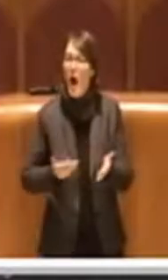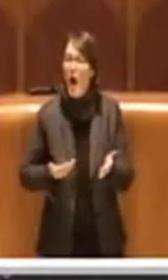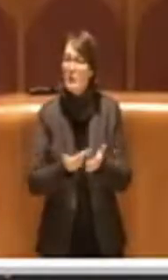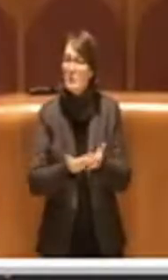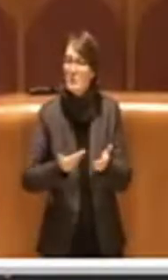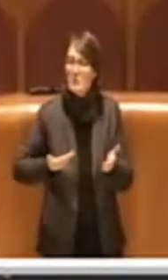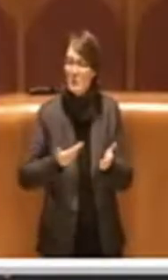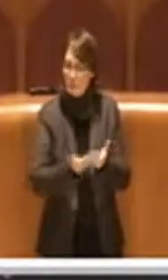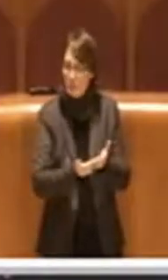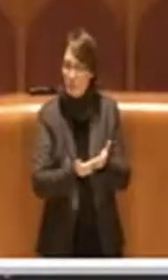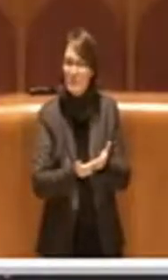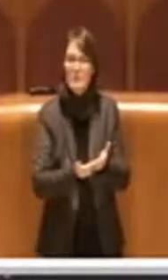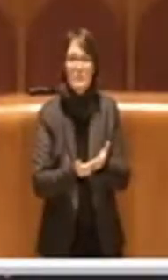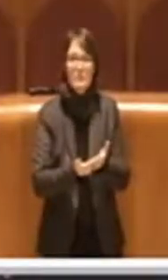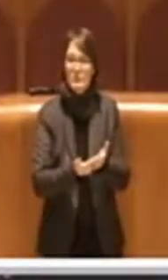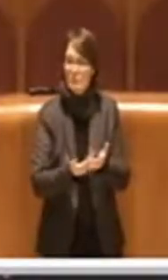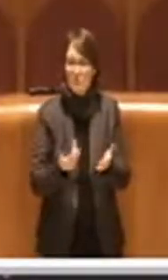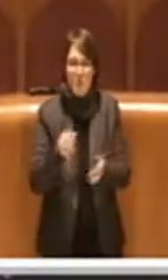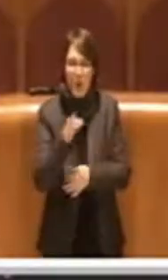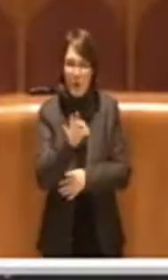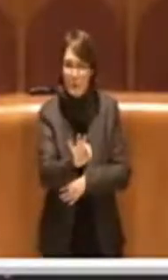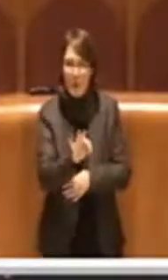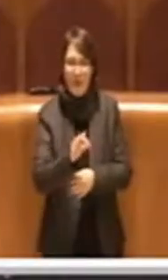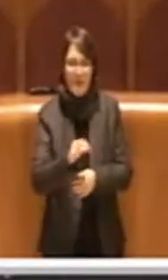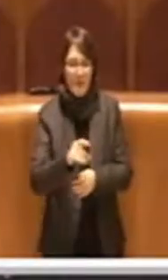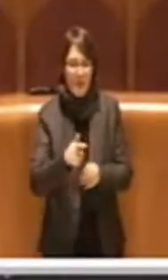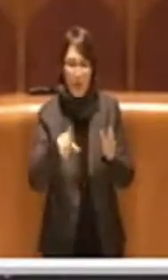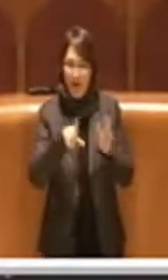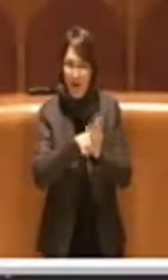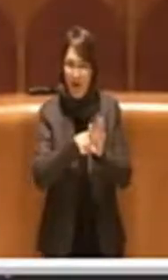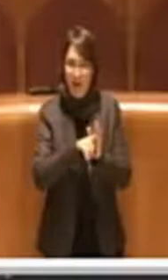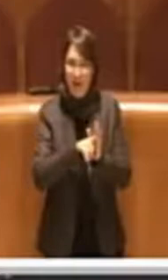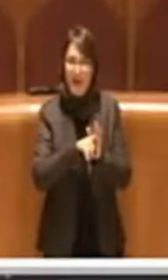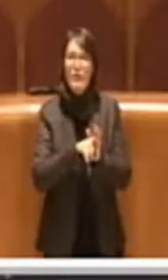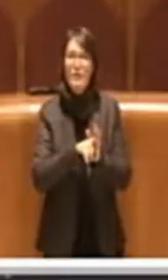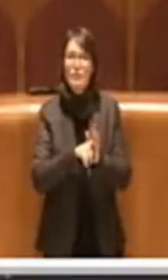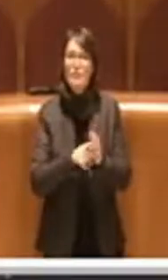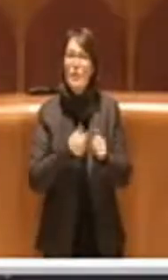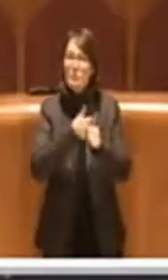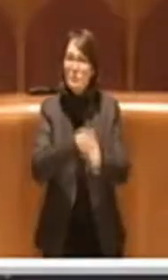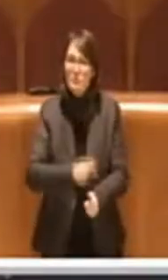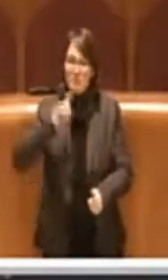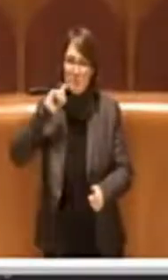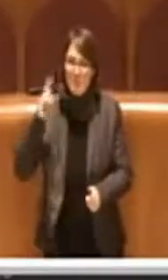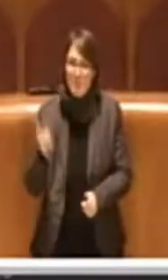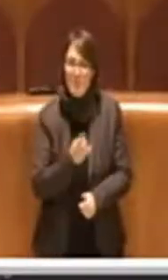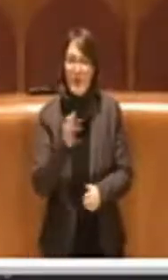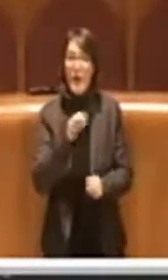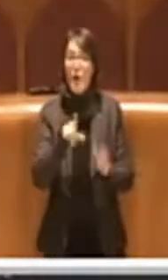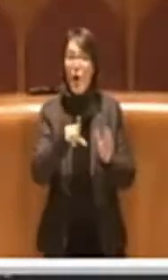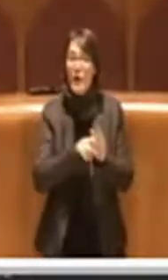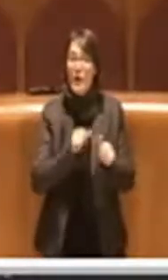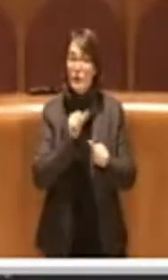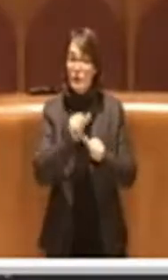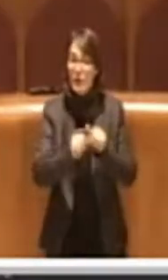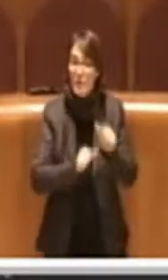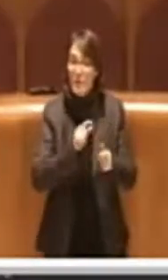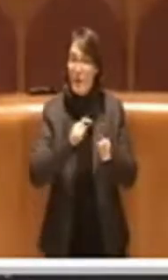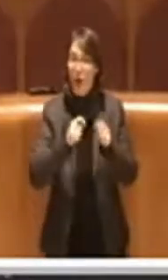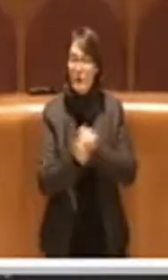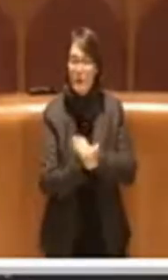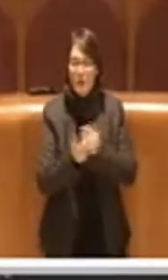una migliore attuazione della legge o per modificare la legge, può farlo. Dico solo che mi